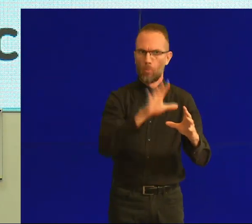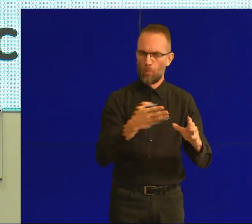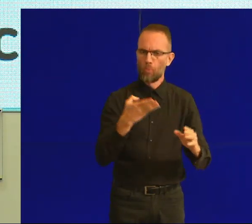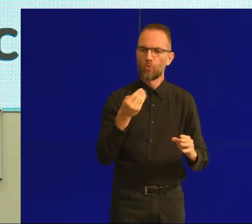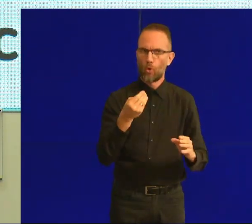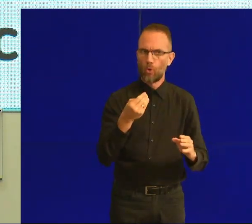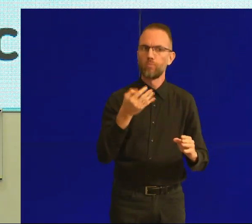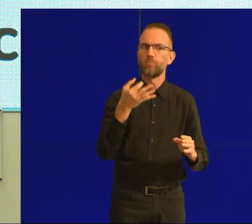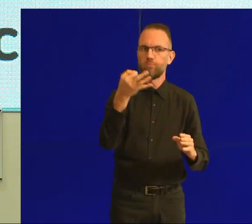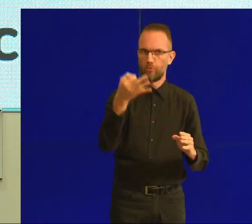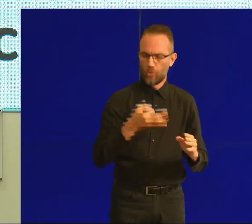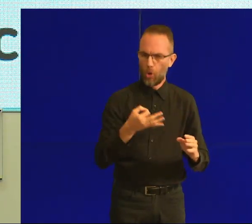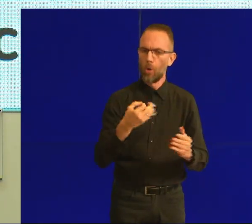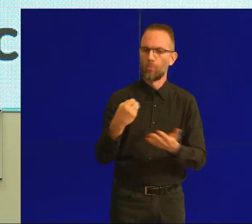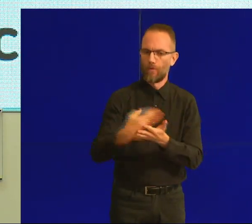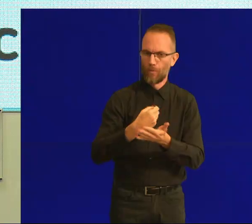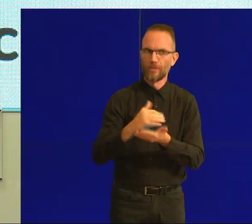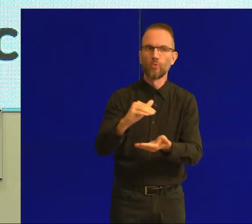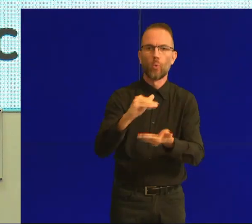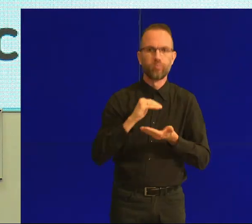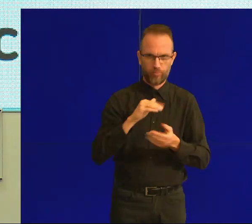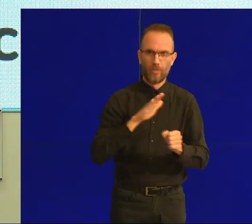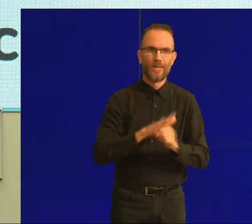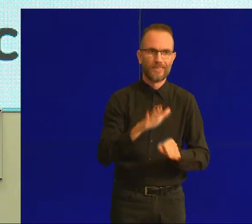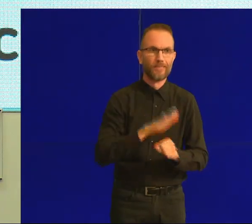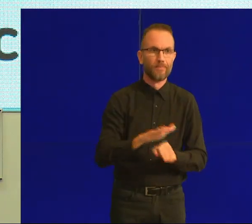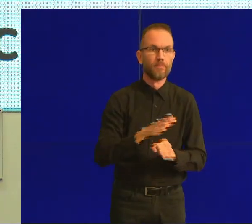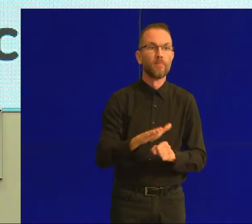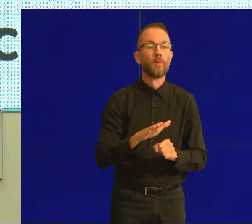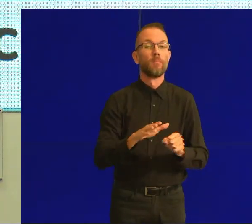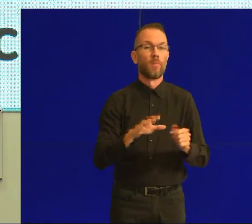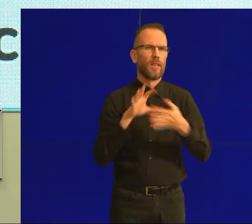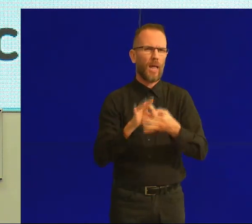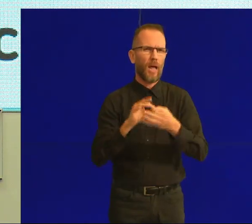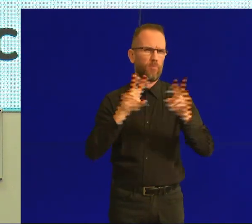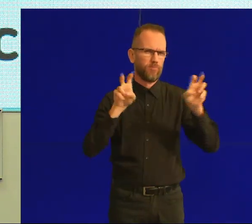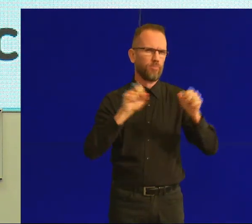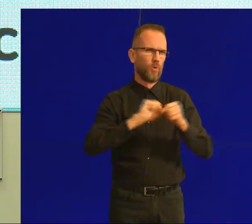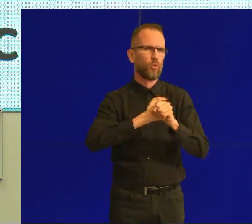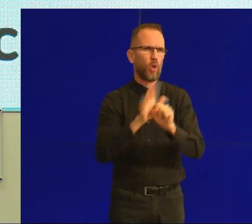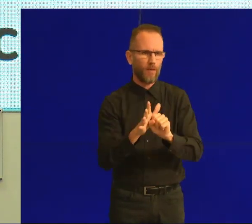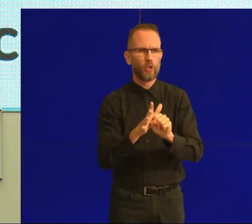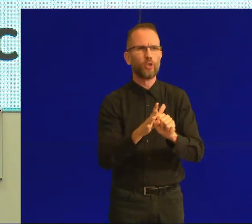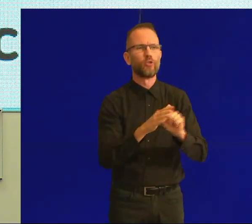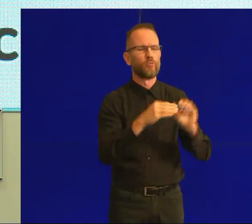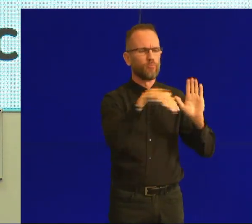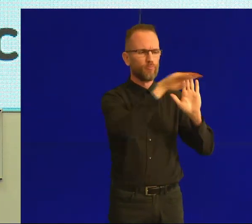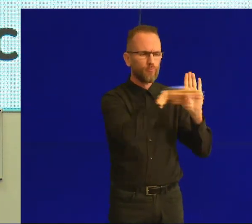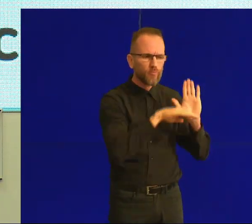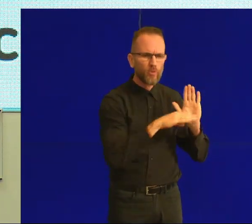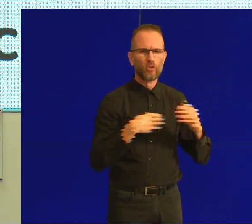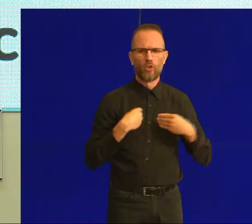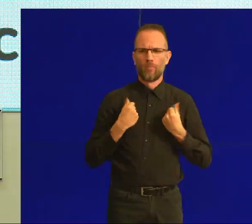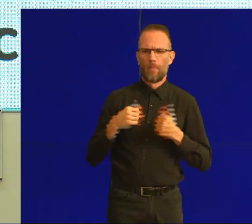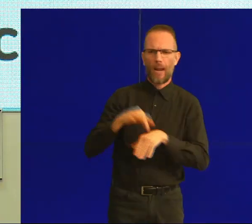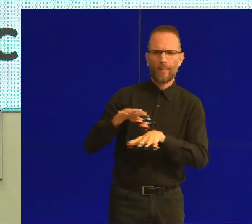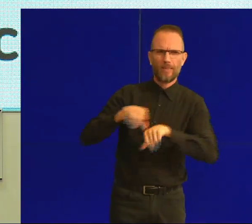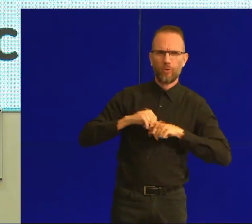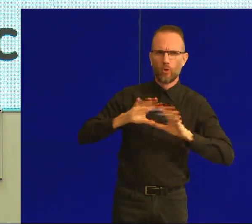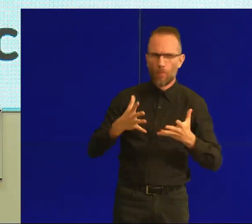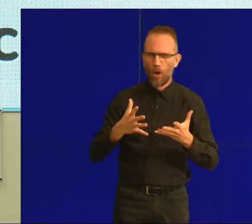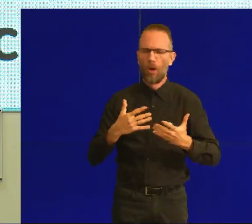au virus aux mesures préventives ou symptômes liés à l'infection enquête montre